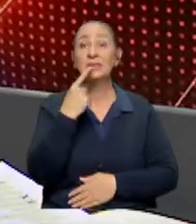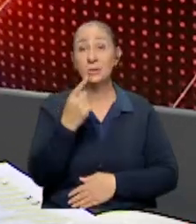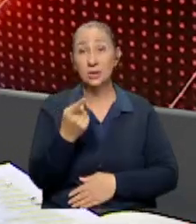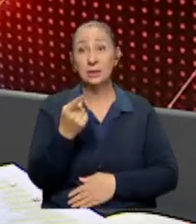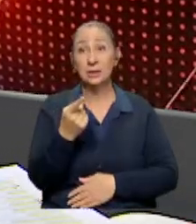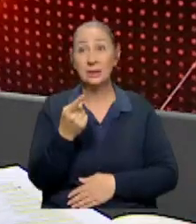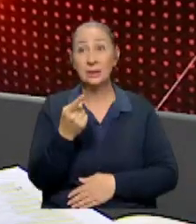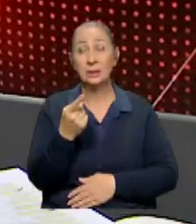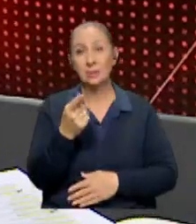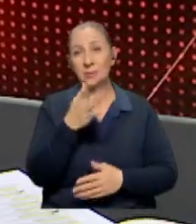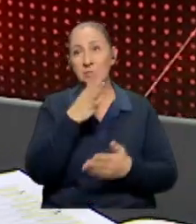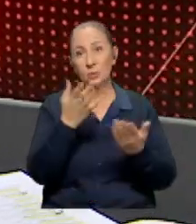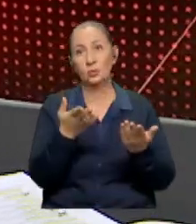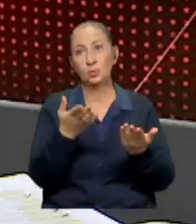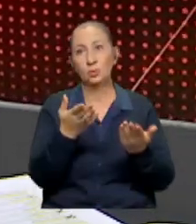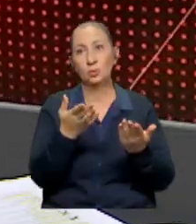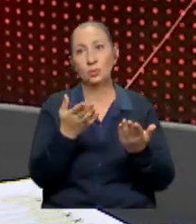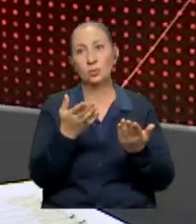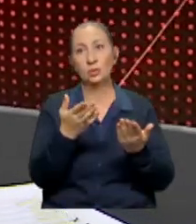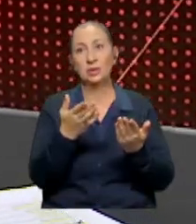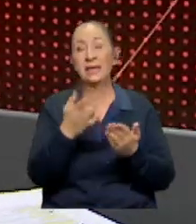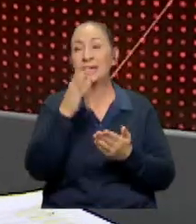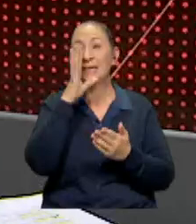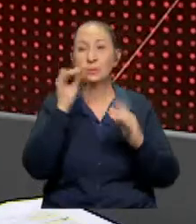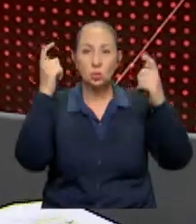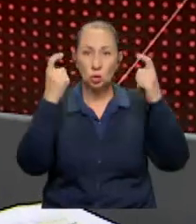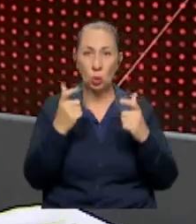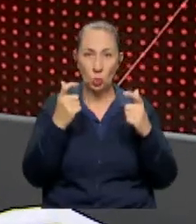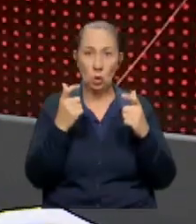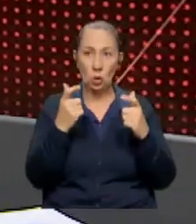ki, biliyorsunuz kim sorumlu diye